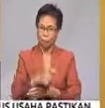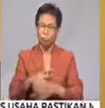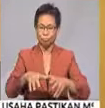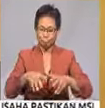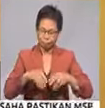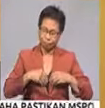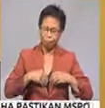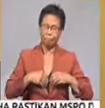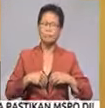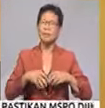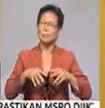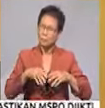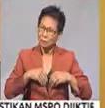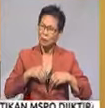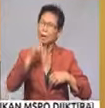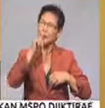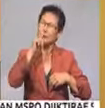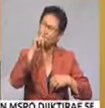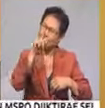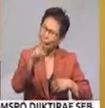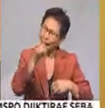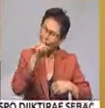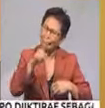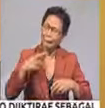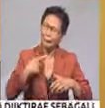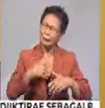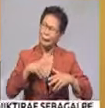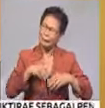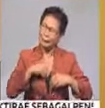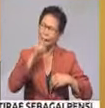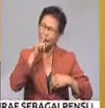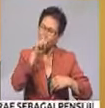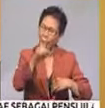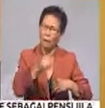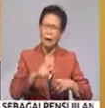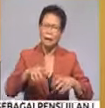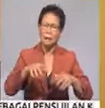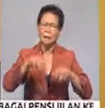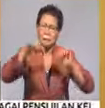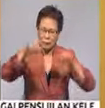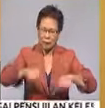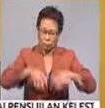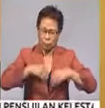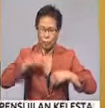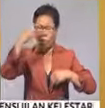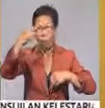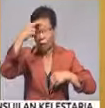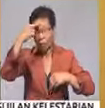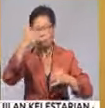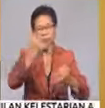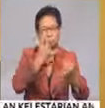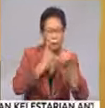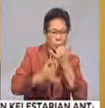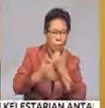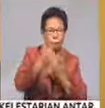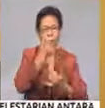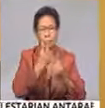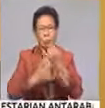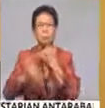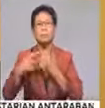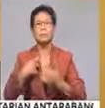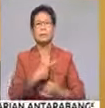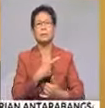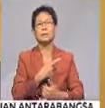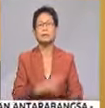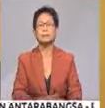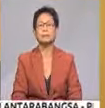menerima kenyataan. Kita perlu sanggup terima fakta akan kesalahan kita.